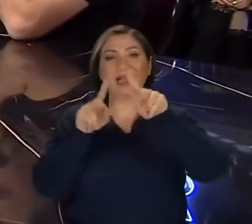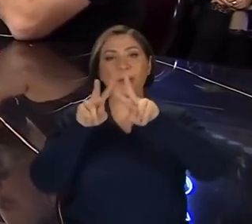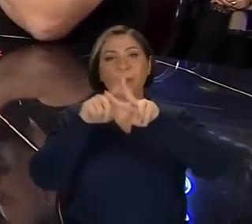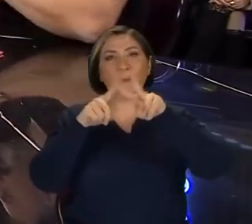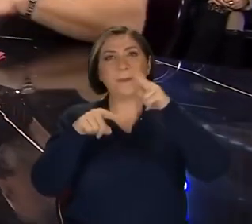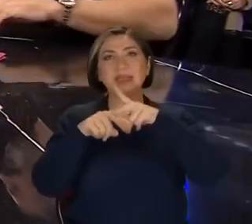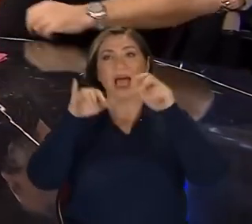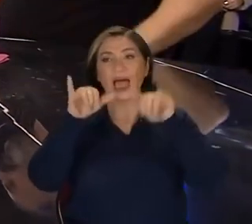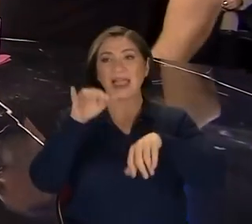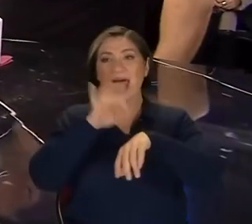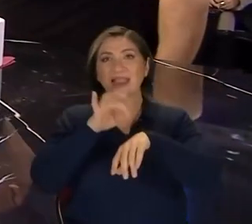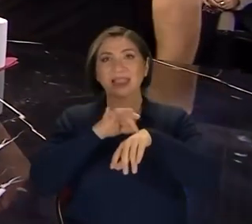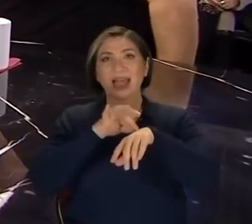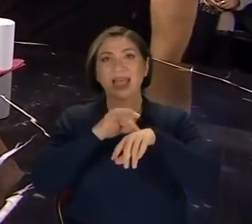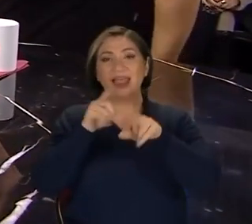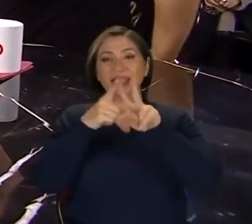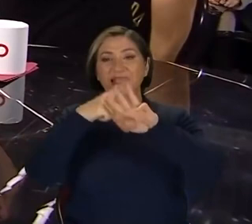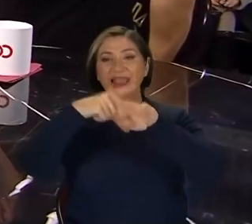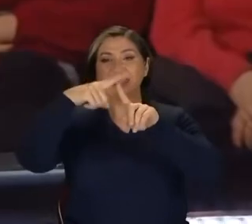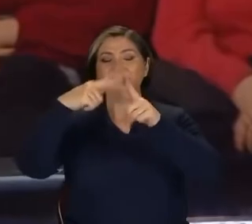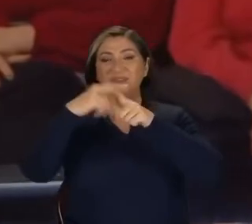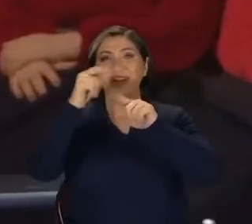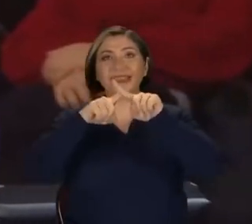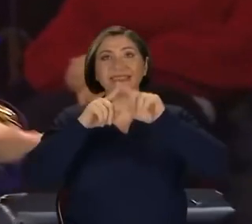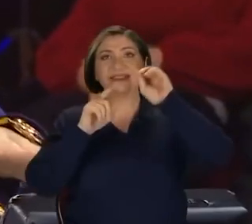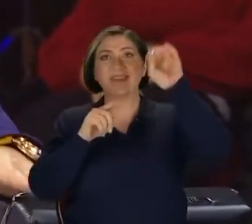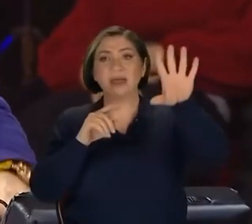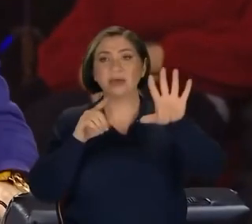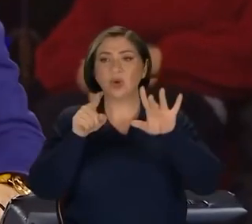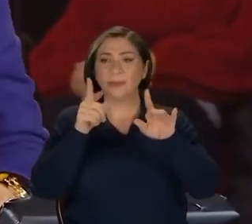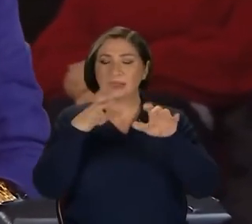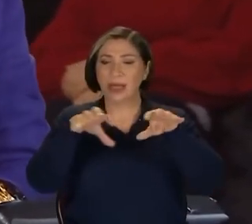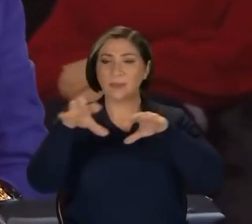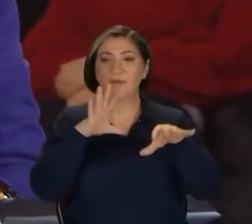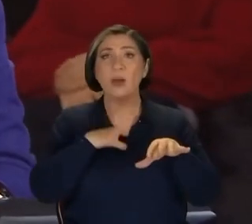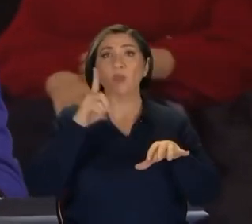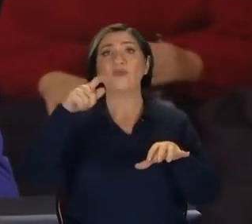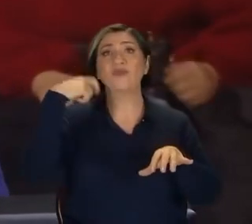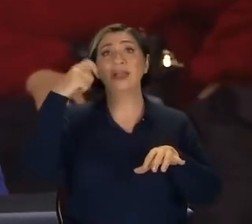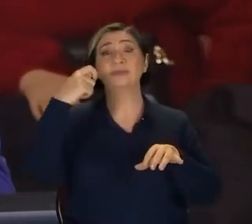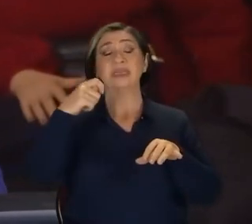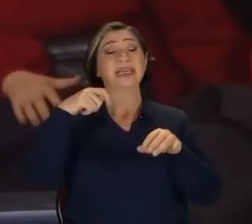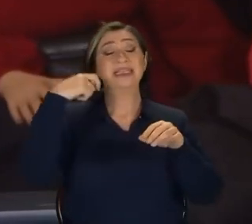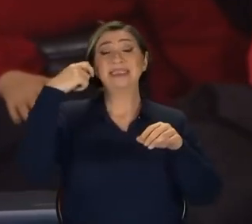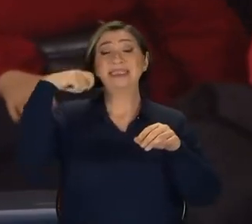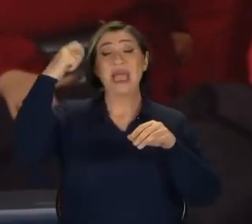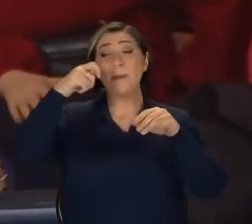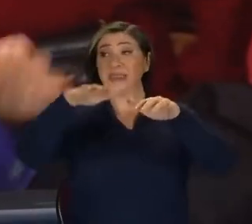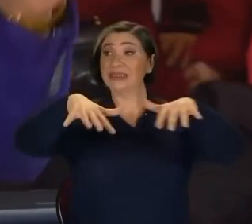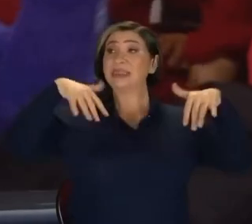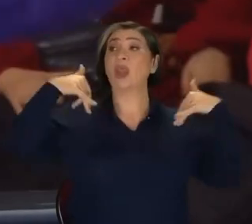filmini aynı anda şeye vermesiyle, doğru, Netflix'e doğru. vermesiyle kafa... Yani şöyle bir sınıflama var. Bu film sinema salonuna değil